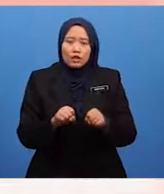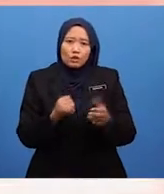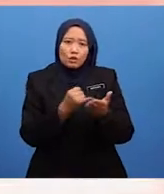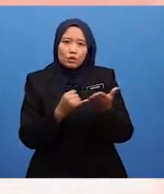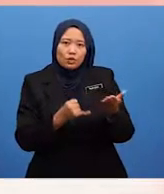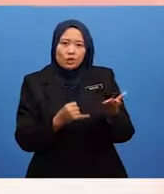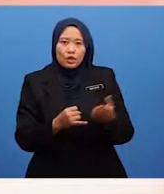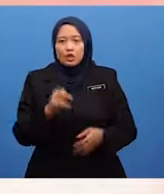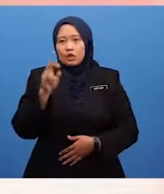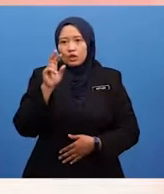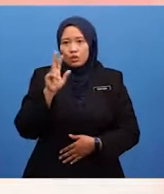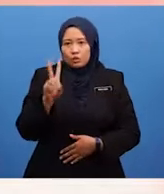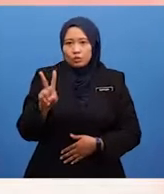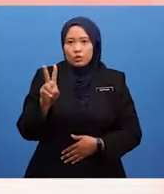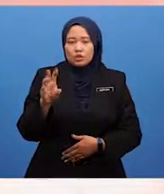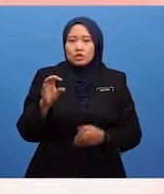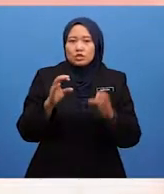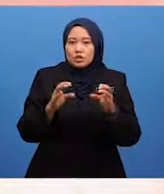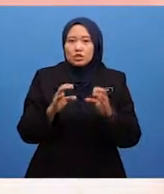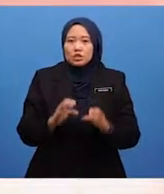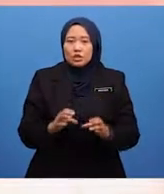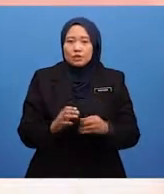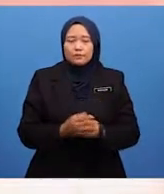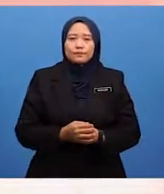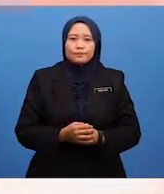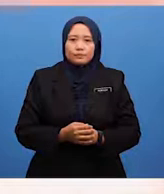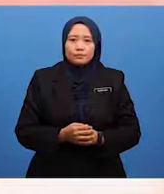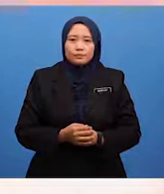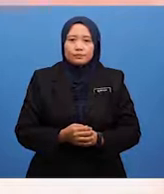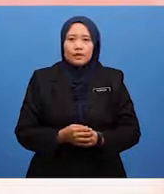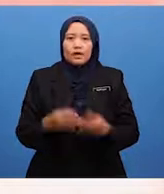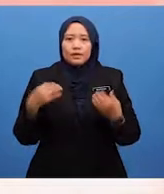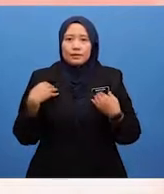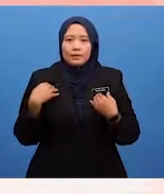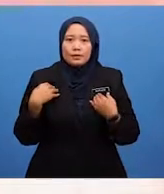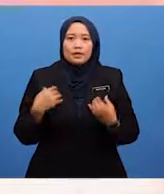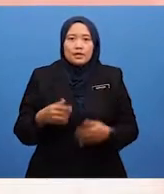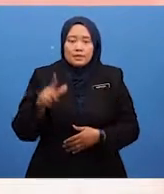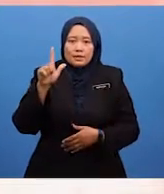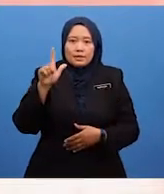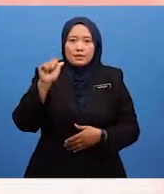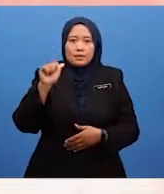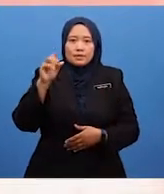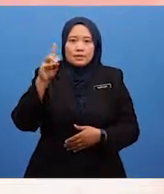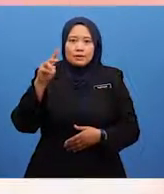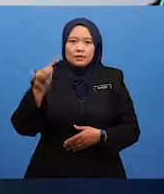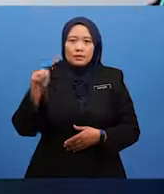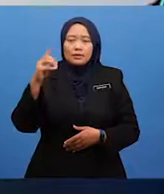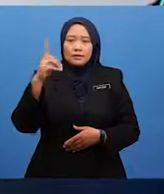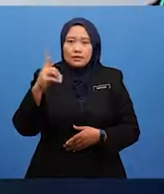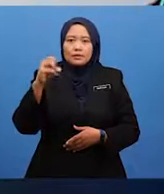keperluan bidang tertentu seperti produk kemudian kita delang skrub dan juga channel semua ini penting